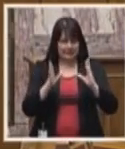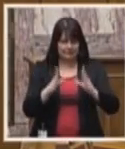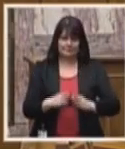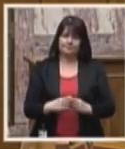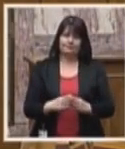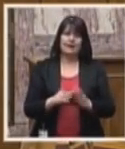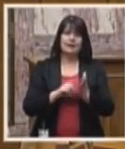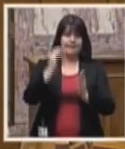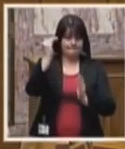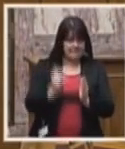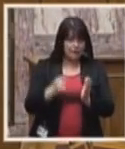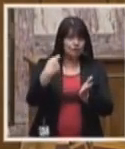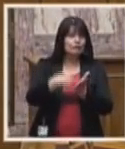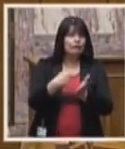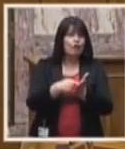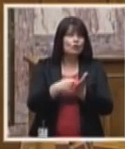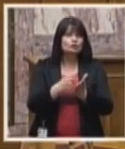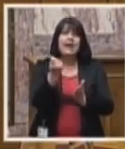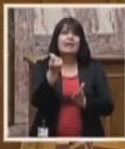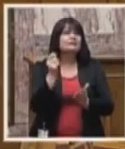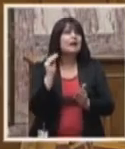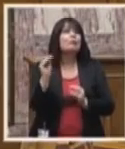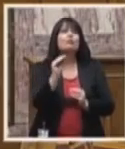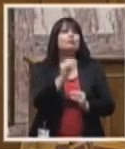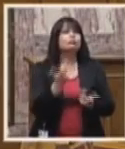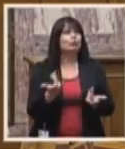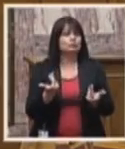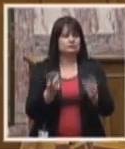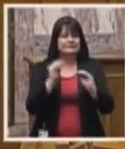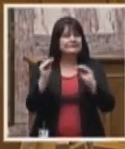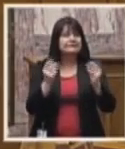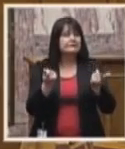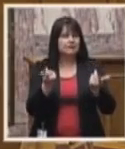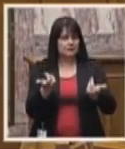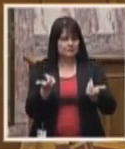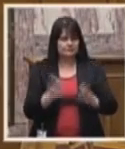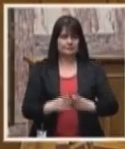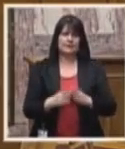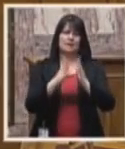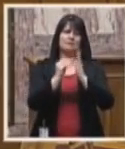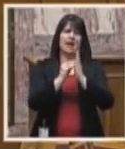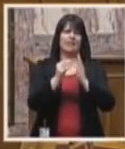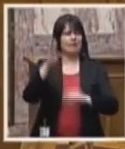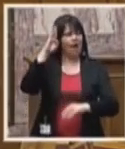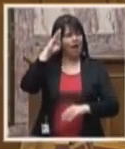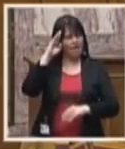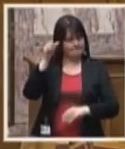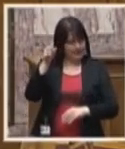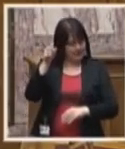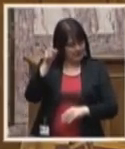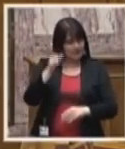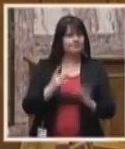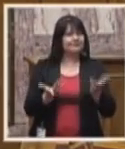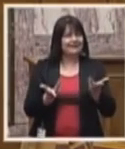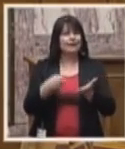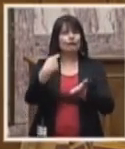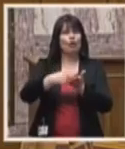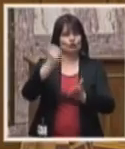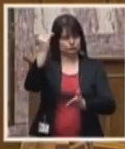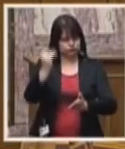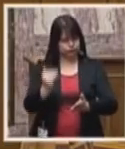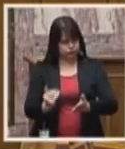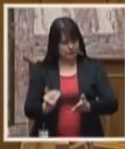των φόρων, πού θα πάνε τα χρήματα, γιατί υπάρχουν πολλές περιπτώσεις, όπως σας φέρνω τις Ηνωμένες Πολιτείες, όπου εκεί η μείωση των φόρων